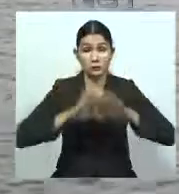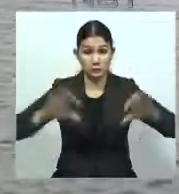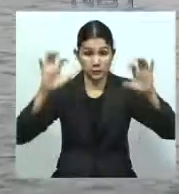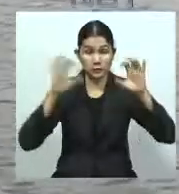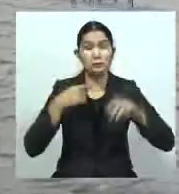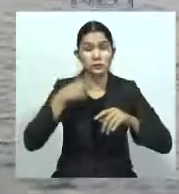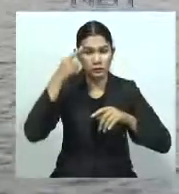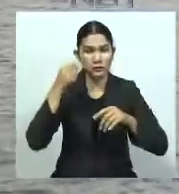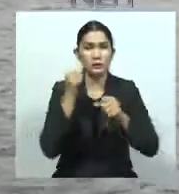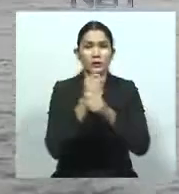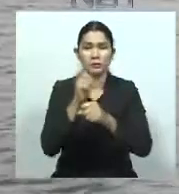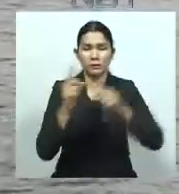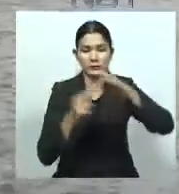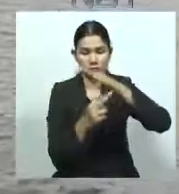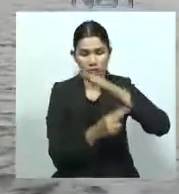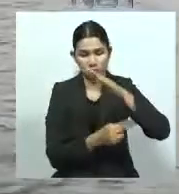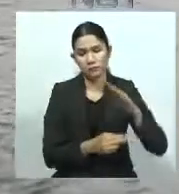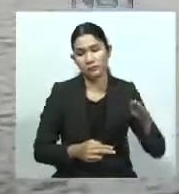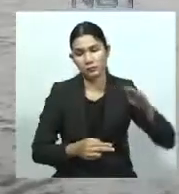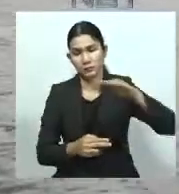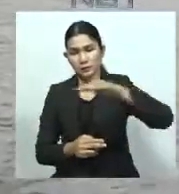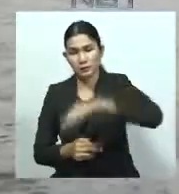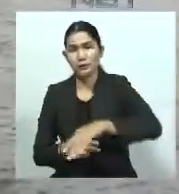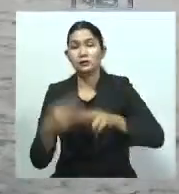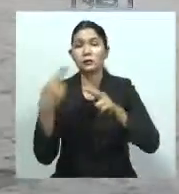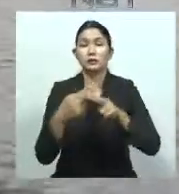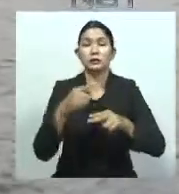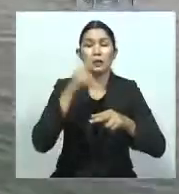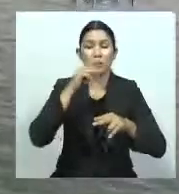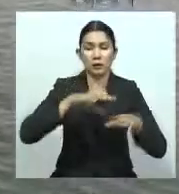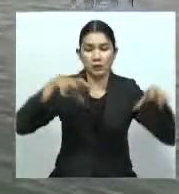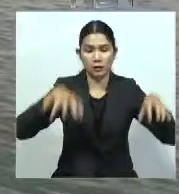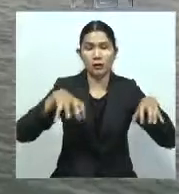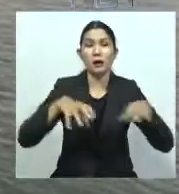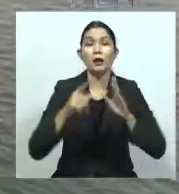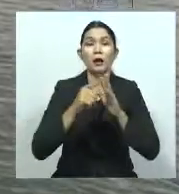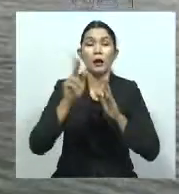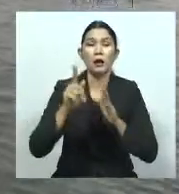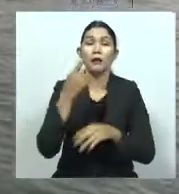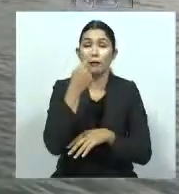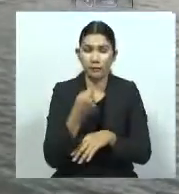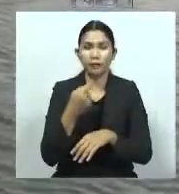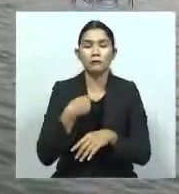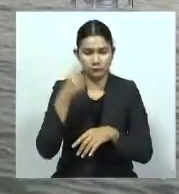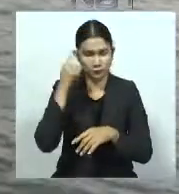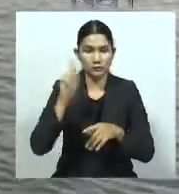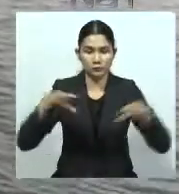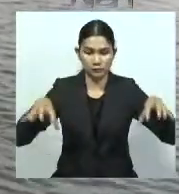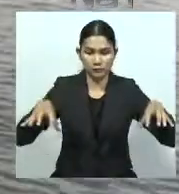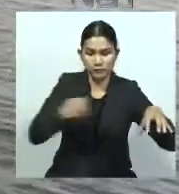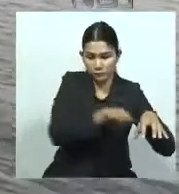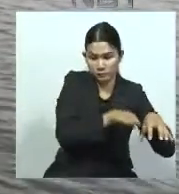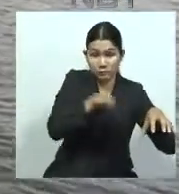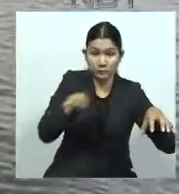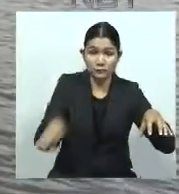ร้างท่าเรือน้ำลึกที่จังหวัดสงขลาซึ่งอยู่ฝั่งเขาแดงจึงมีความจำเป็นอย่างยิ่งที่จะต้องเชื่อมสองฝั่งเข้าหากัน